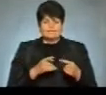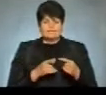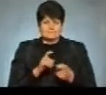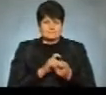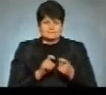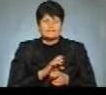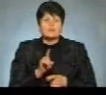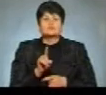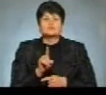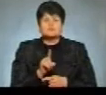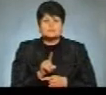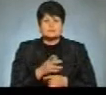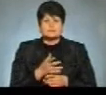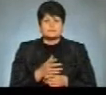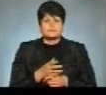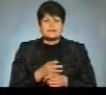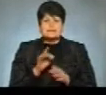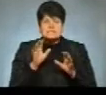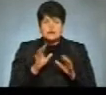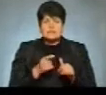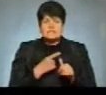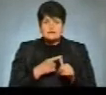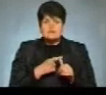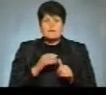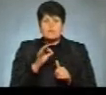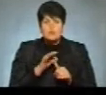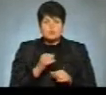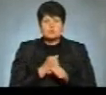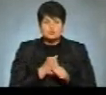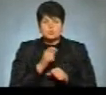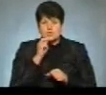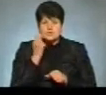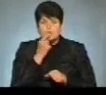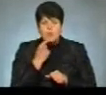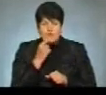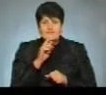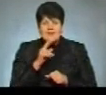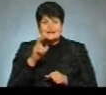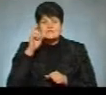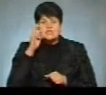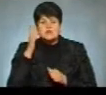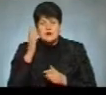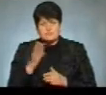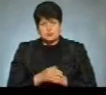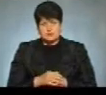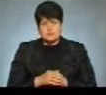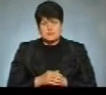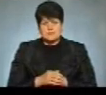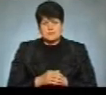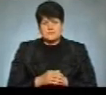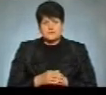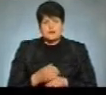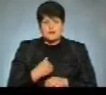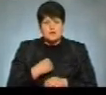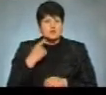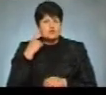не згадуються національні меншини? Але закон називається про функціонування української мови як державної, української мови державної. Я